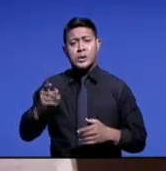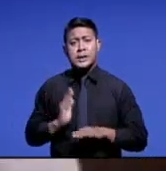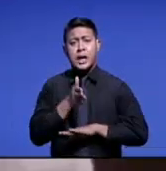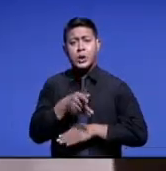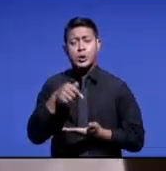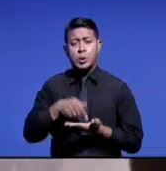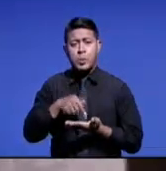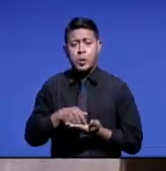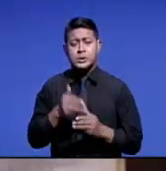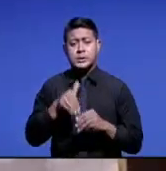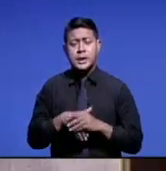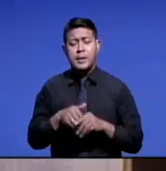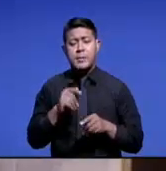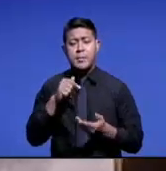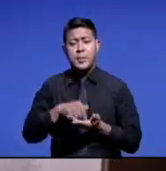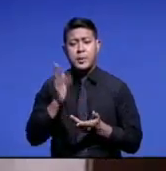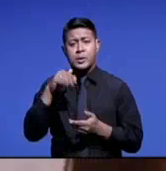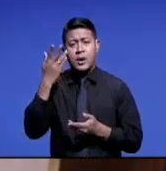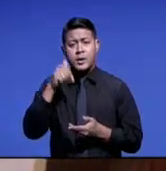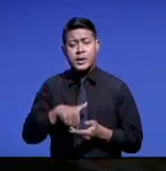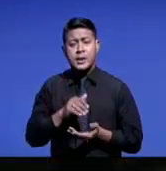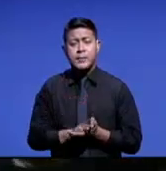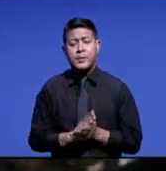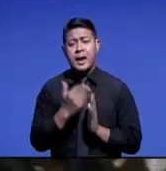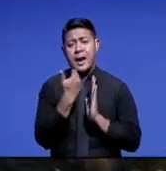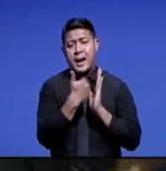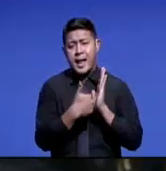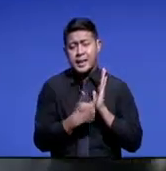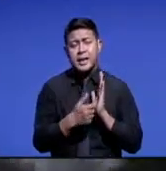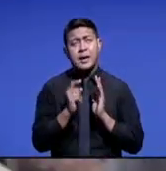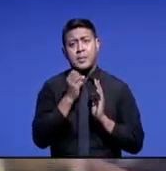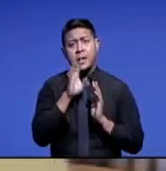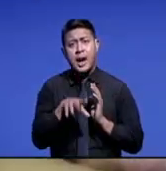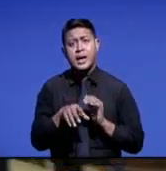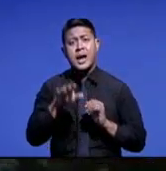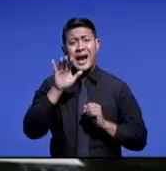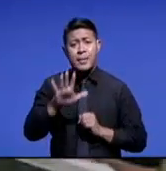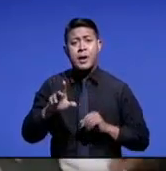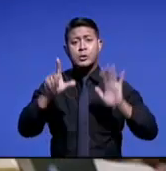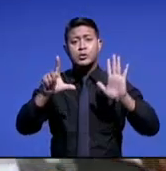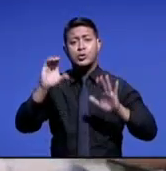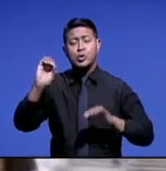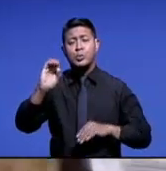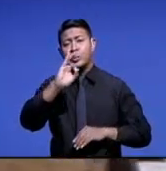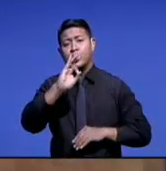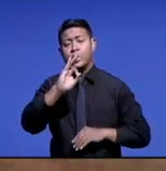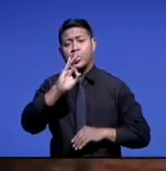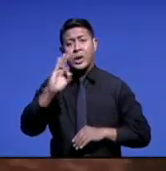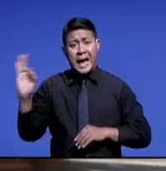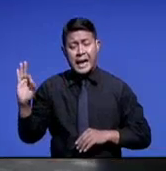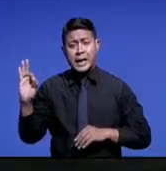hak pilihnya dalam pemilu kali ini. Menurut data yang dihimpun, sebanyak 507 WNI datang langsung ke TPS yang terletak